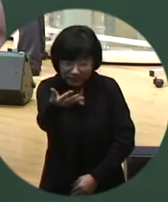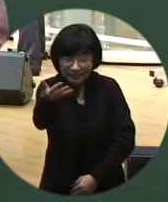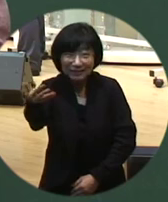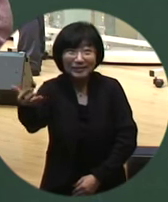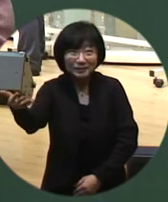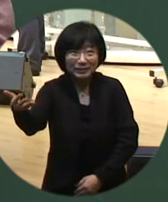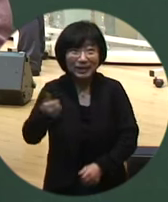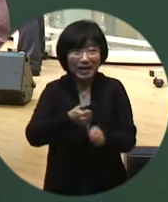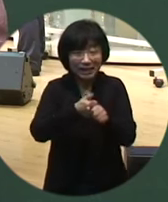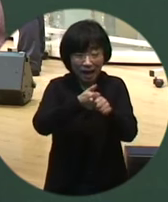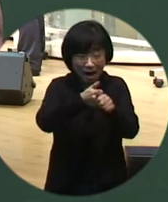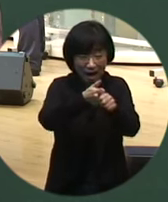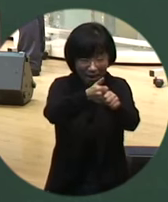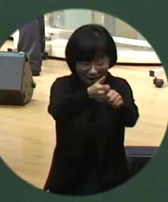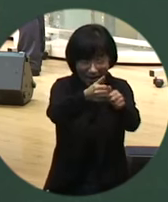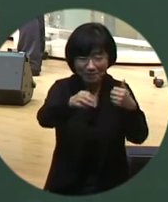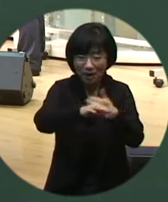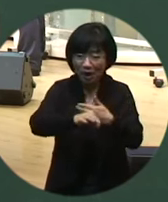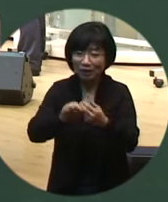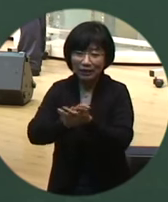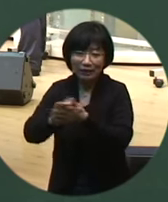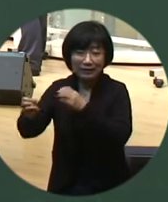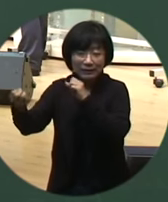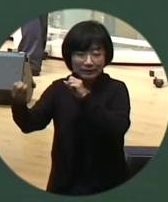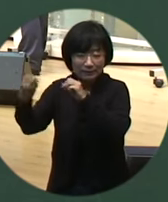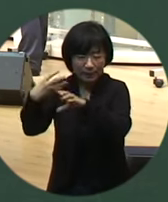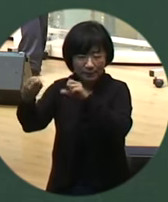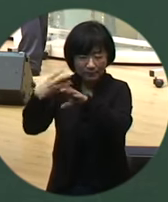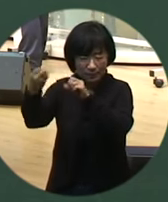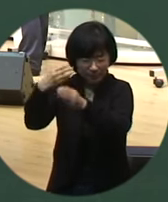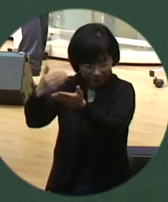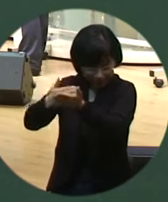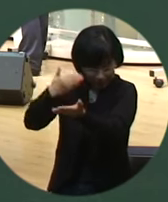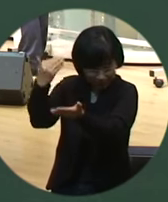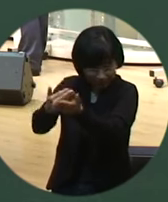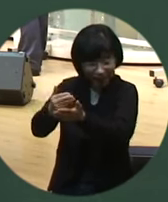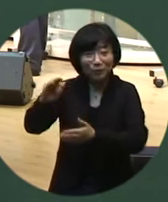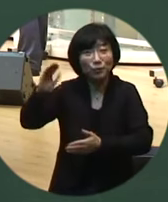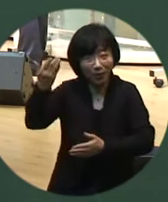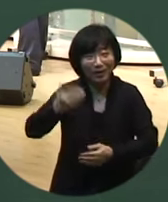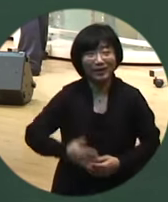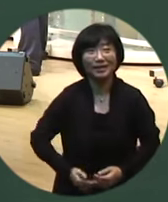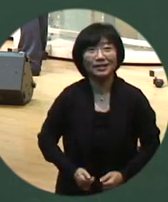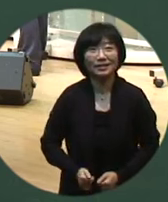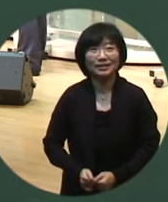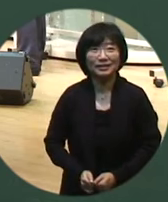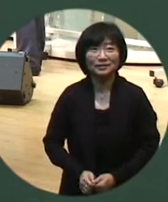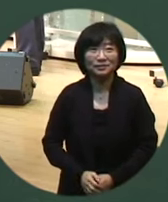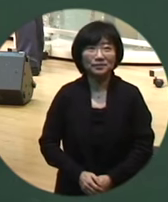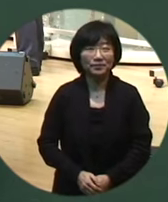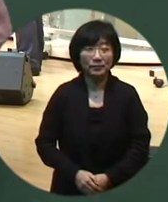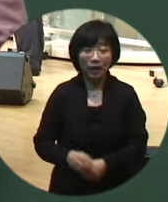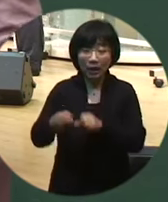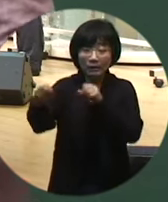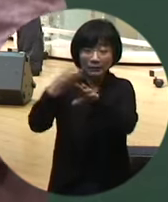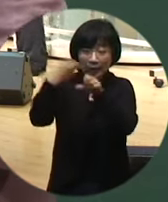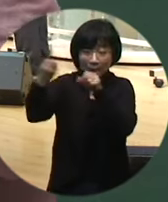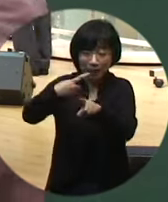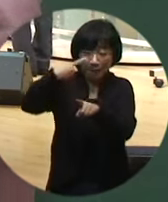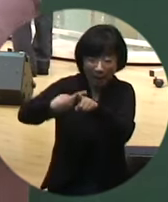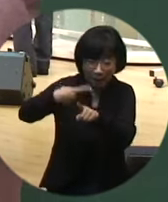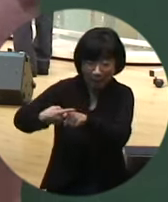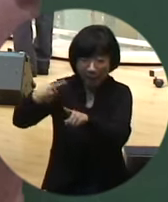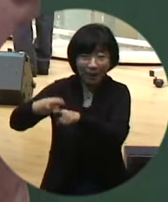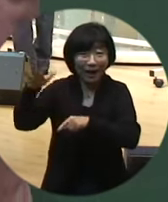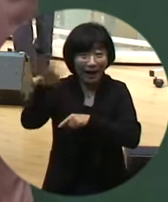보여요. A person who's within the flow of the gospel can see continuation. 응답이 지속되는 응답이 보여. They can see the answer